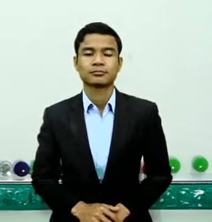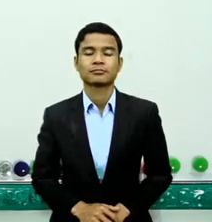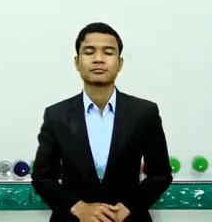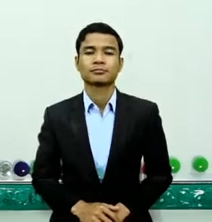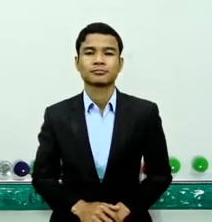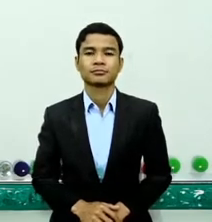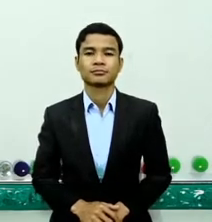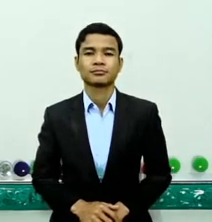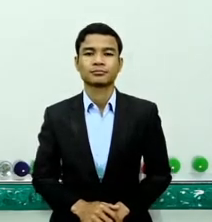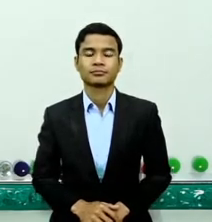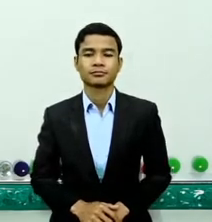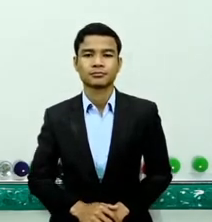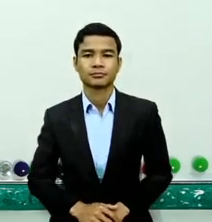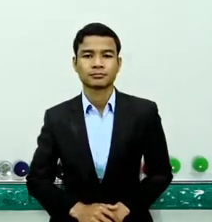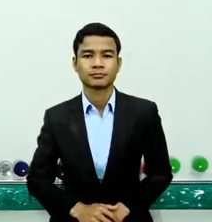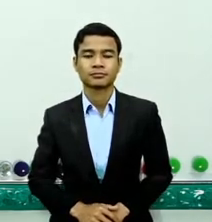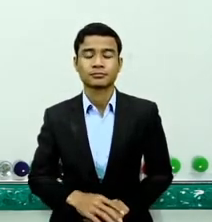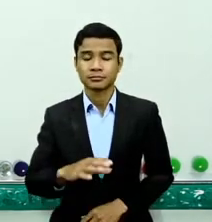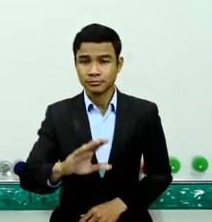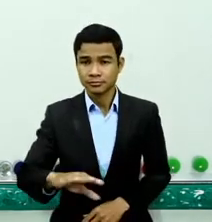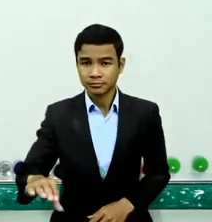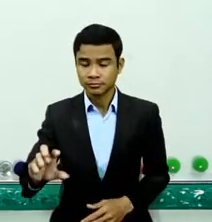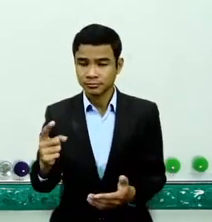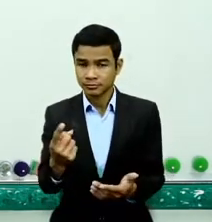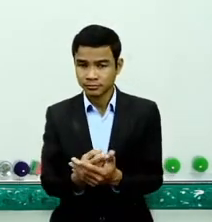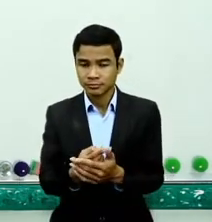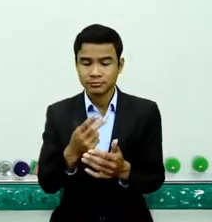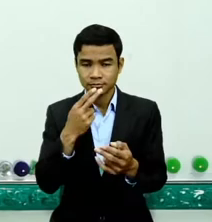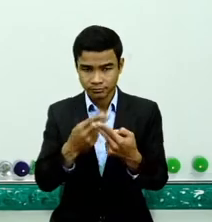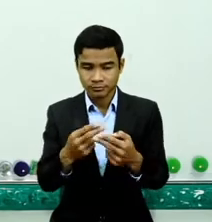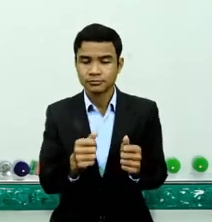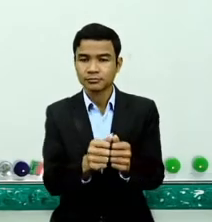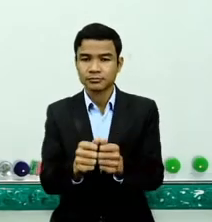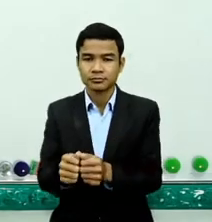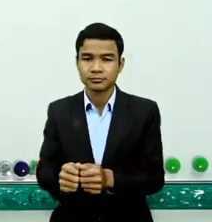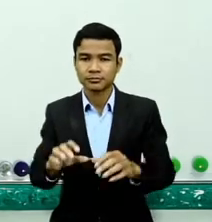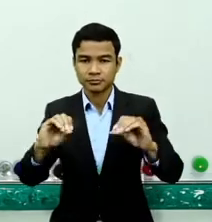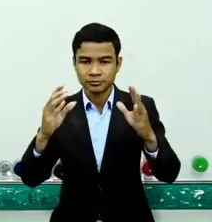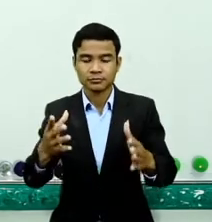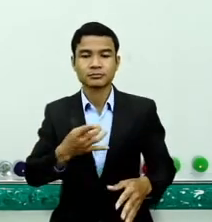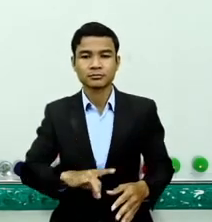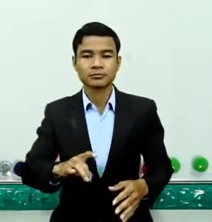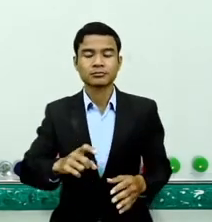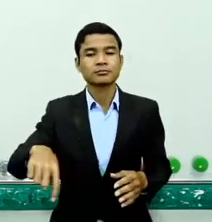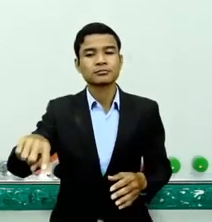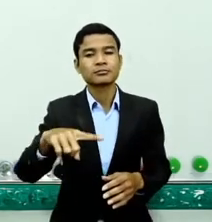chà chấn con ban chưa rung sao cho mùi nè kêu hay nè vì pro tại bộ kê